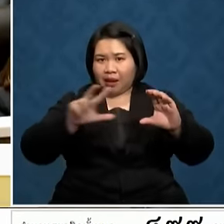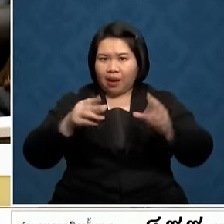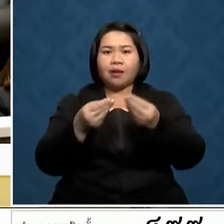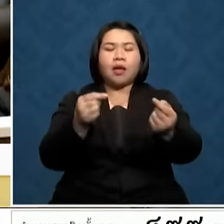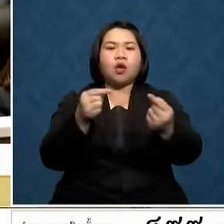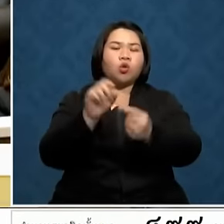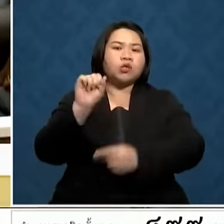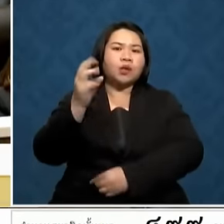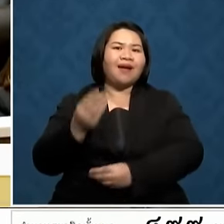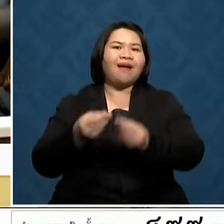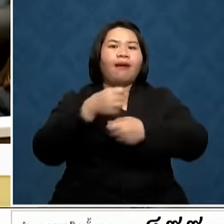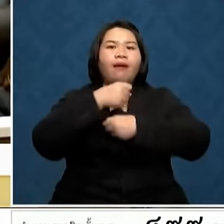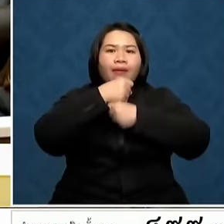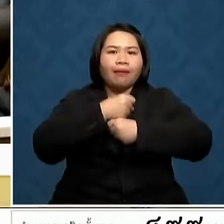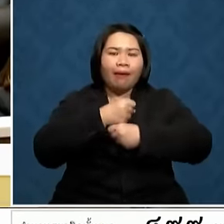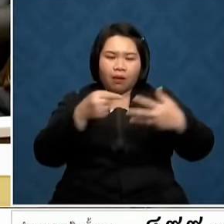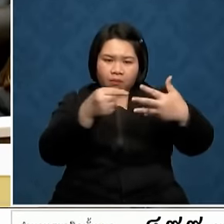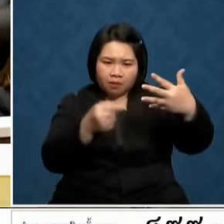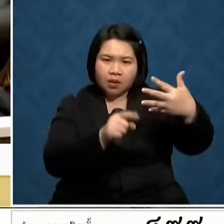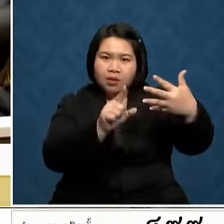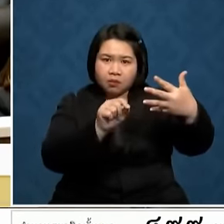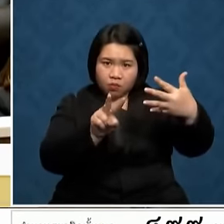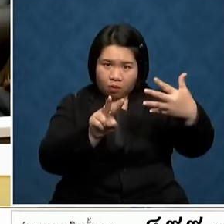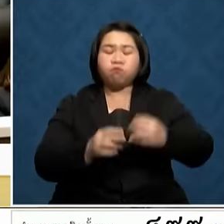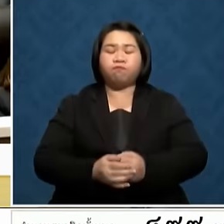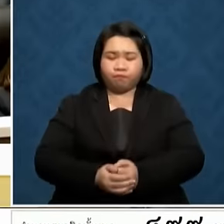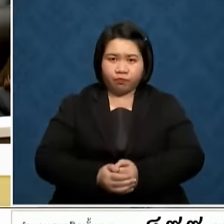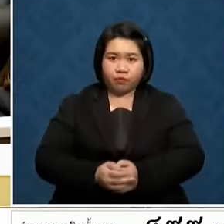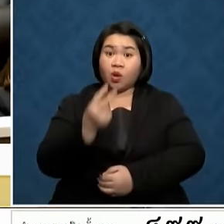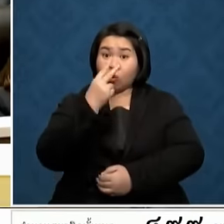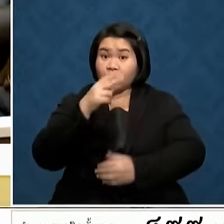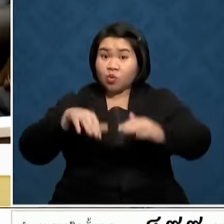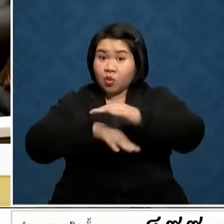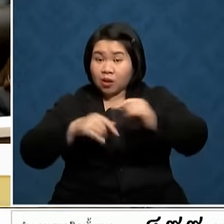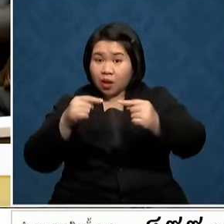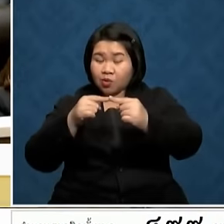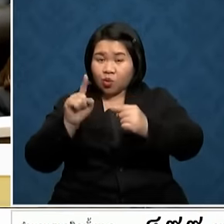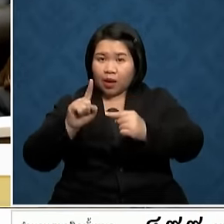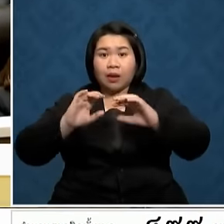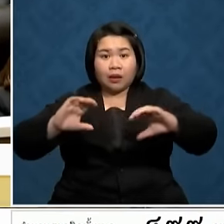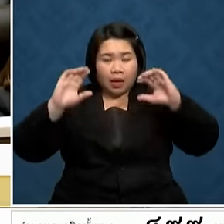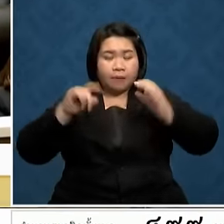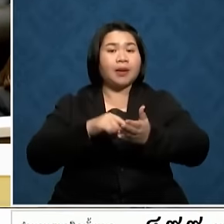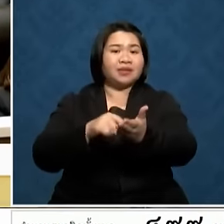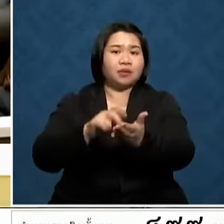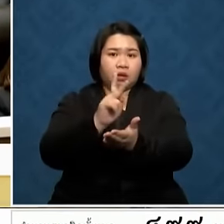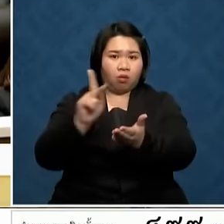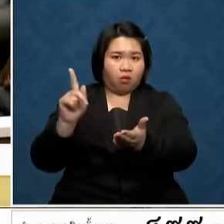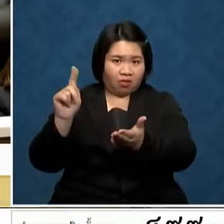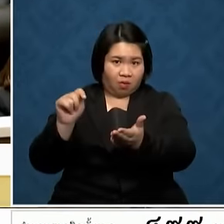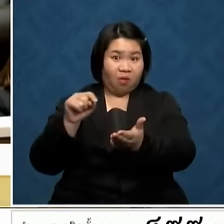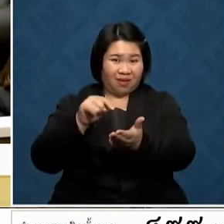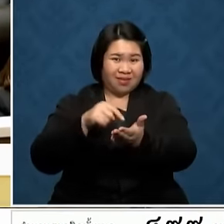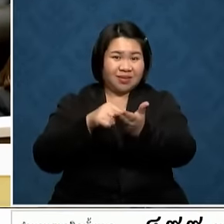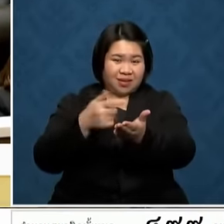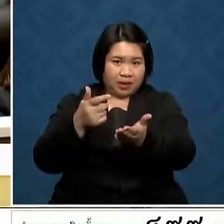ผู้สูอายุในข้อที่ 22หรหากขยบไปดเอกสารโโยบายทพักรวรฐบาลครัเสนอไปที่กะกะตอ ส่งไปใหกะกะต